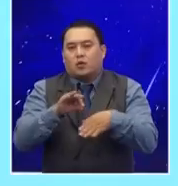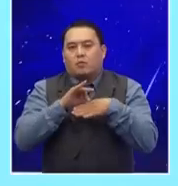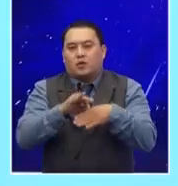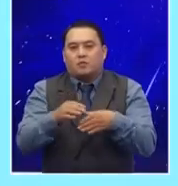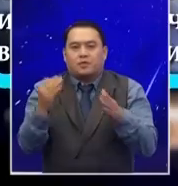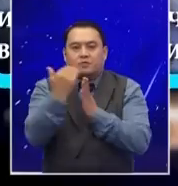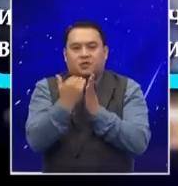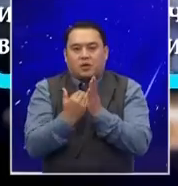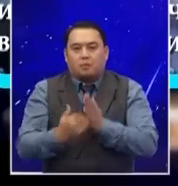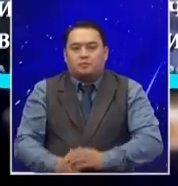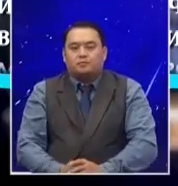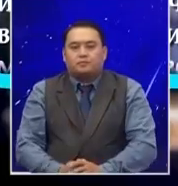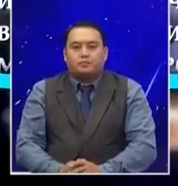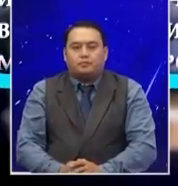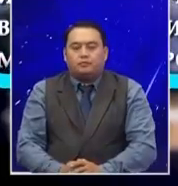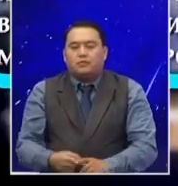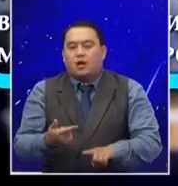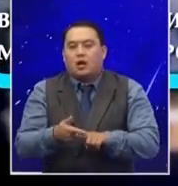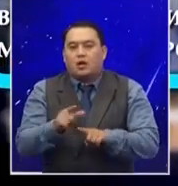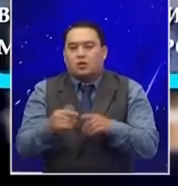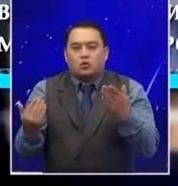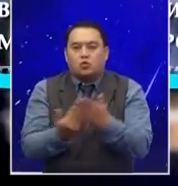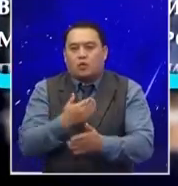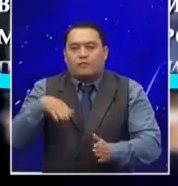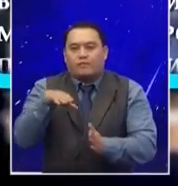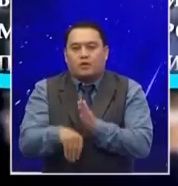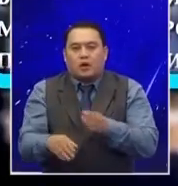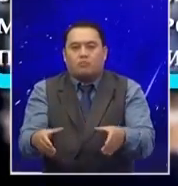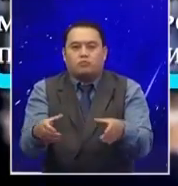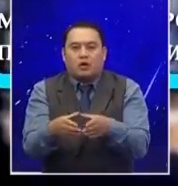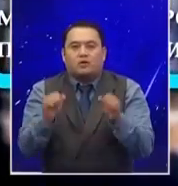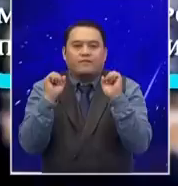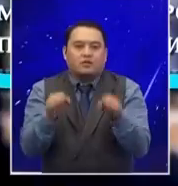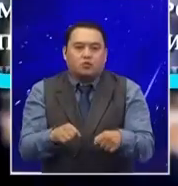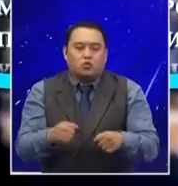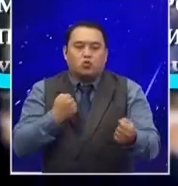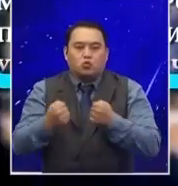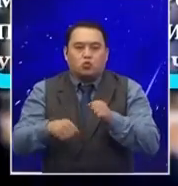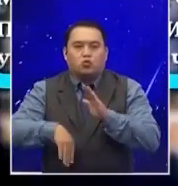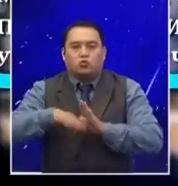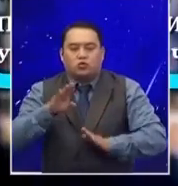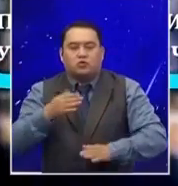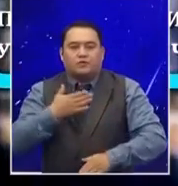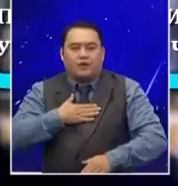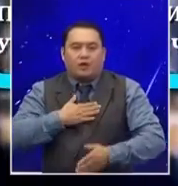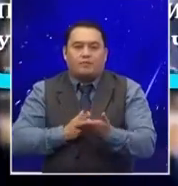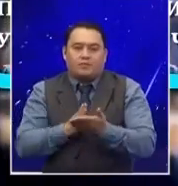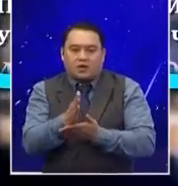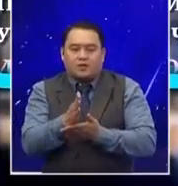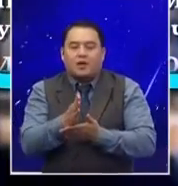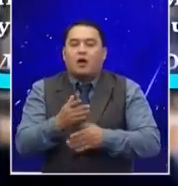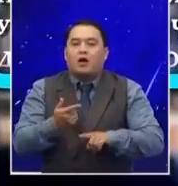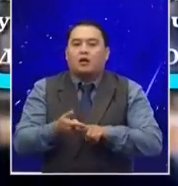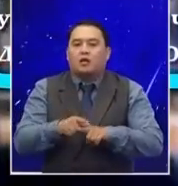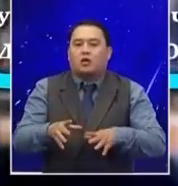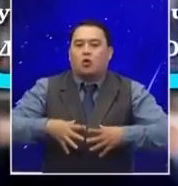партийным спискам. Эти нововведения предоставят партиям дополнительные возможности для укрепления своих позиций в политической системе страны.